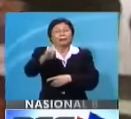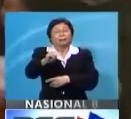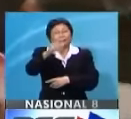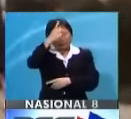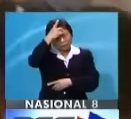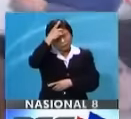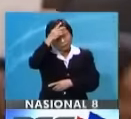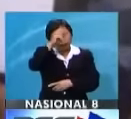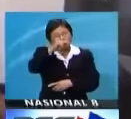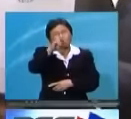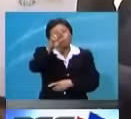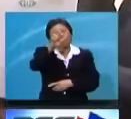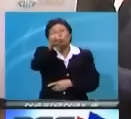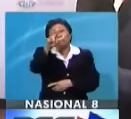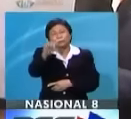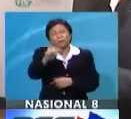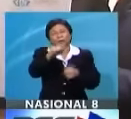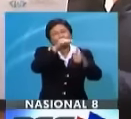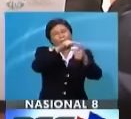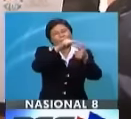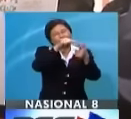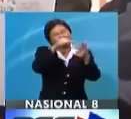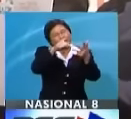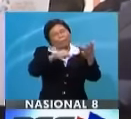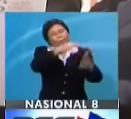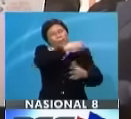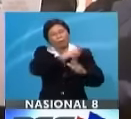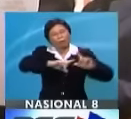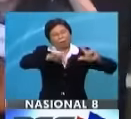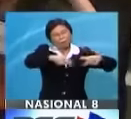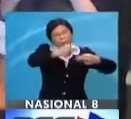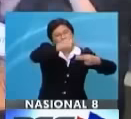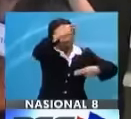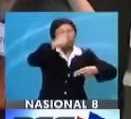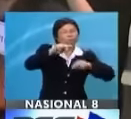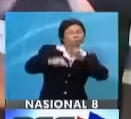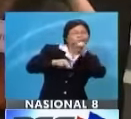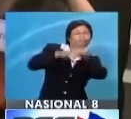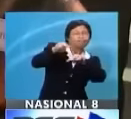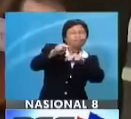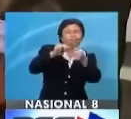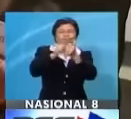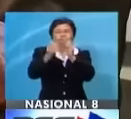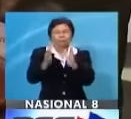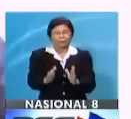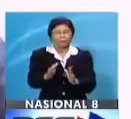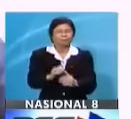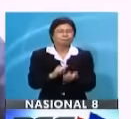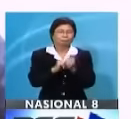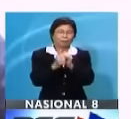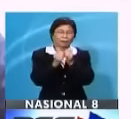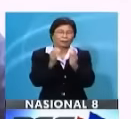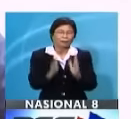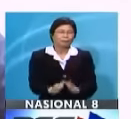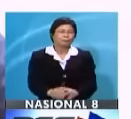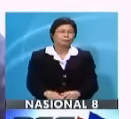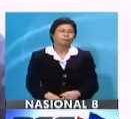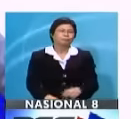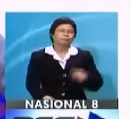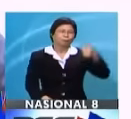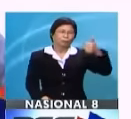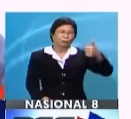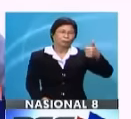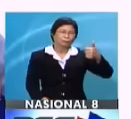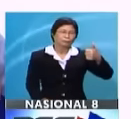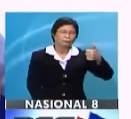Dato' Sri Muhammad Nurza Zakaria, beberapa pegawai akan ditempatkan di hotel bagi memantau pergerakan atlet. One is Professor